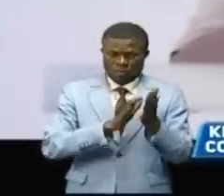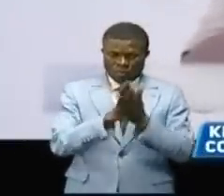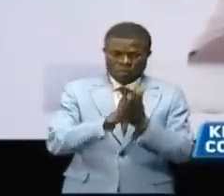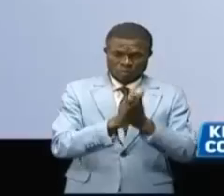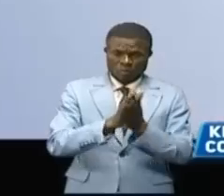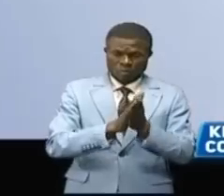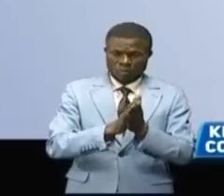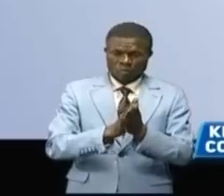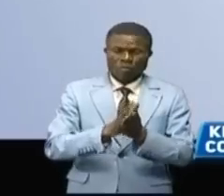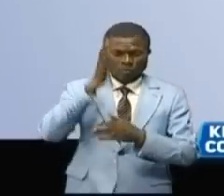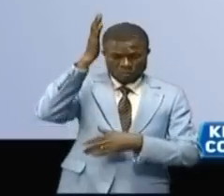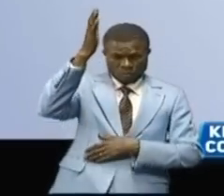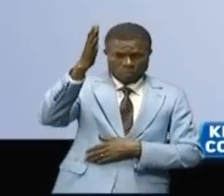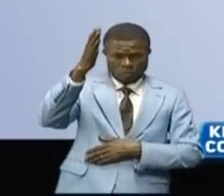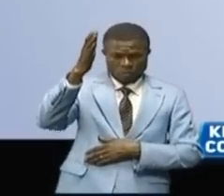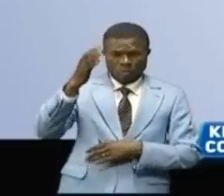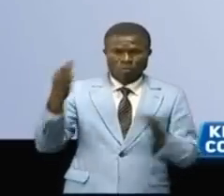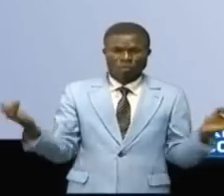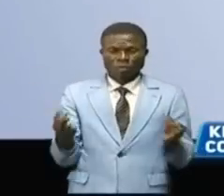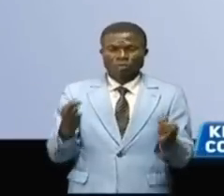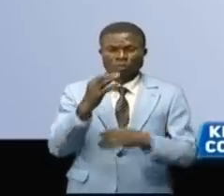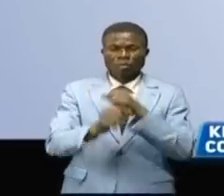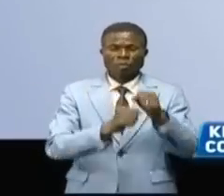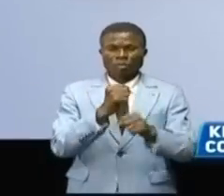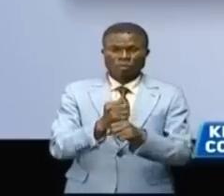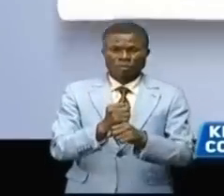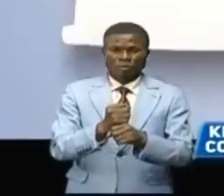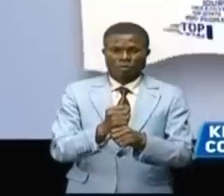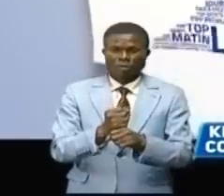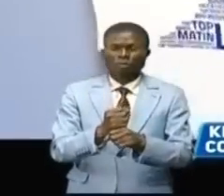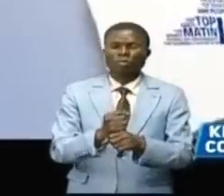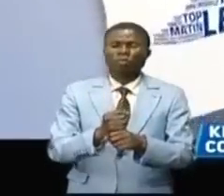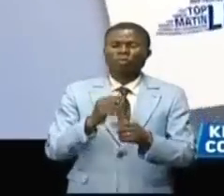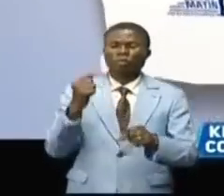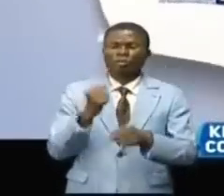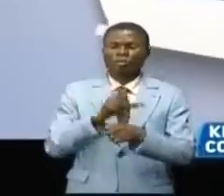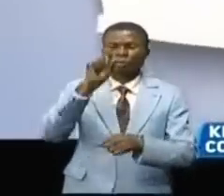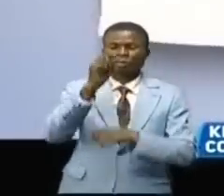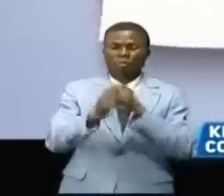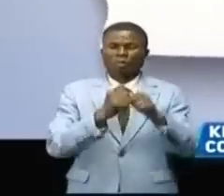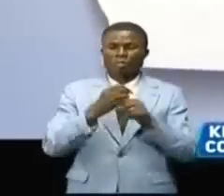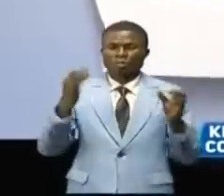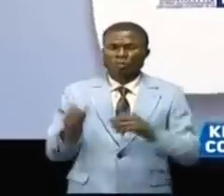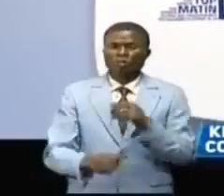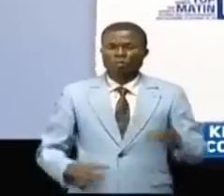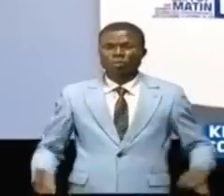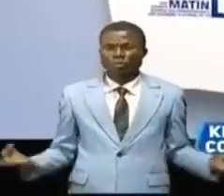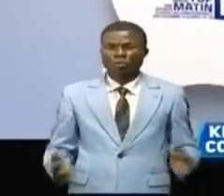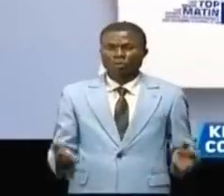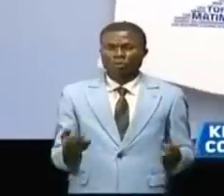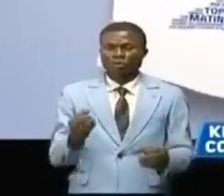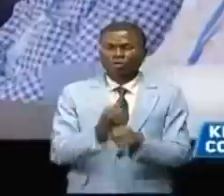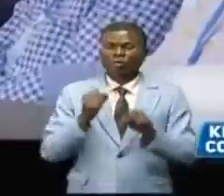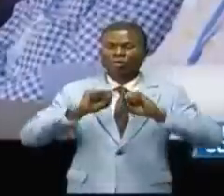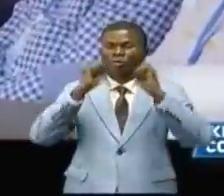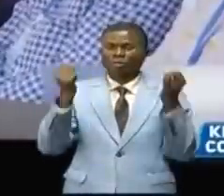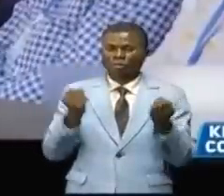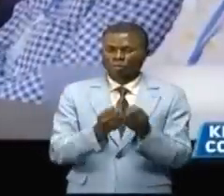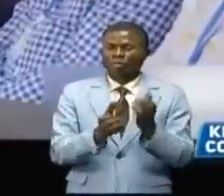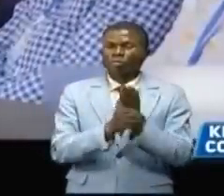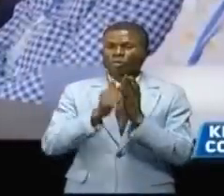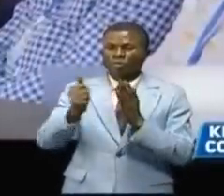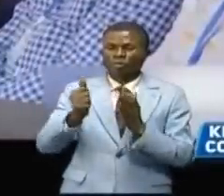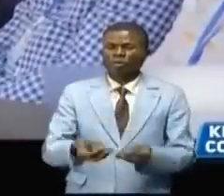volet social. En marge de cette célébration et en vue de cristalliser les 20 ans de Top Congo FM, une œuvre sociale caritative